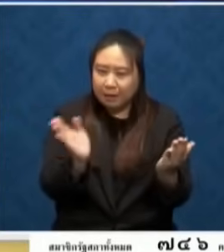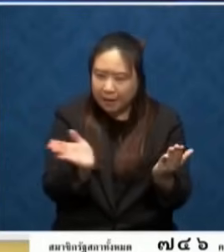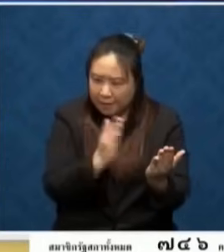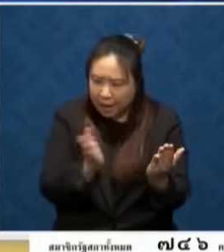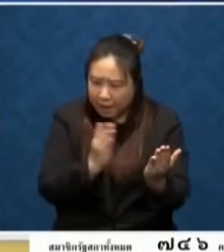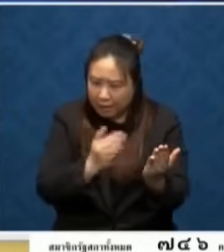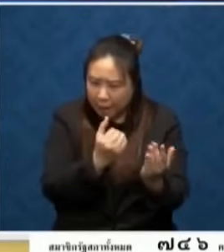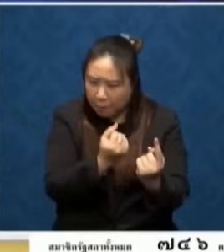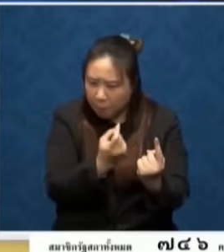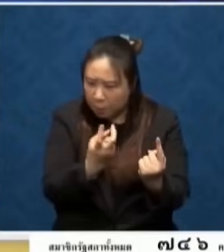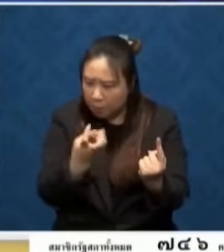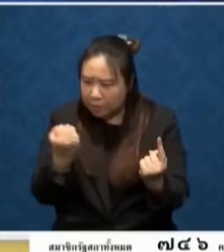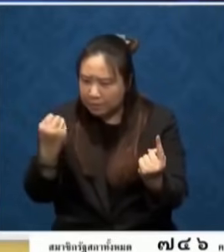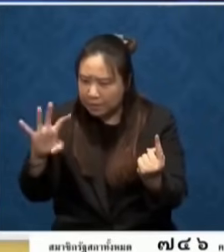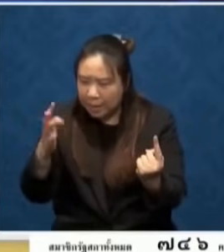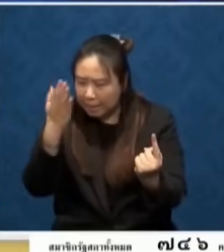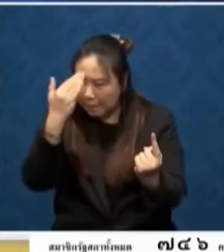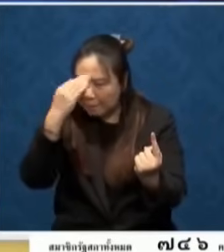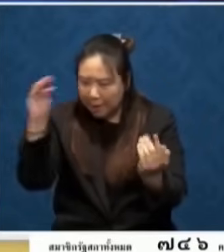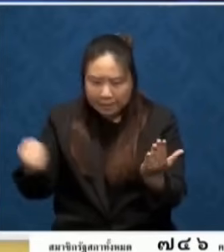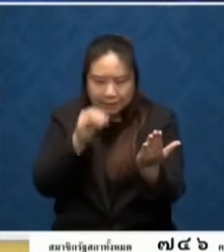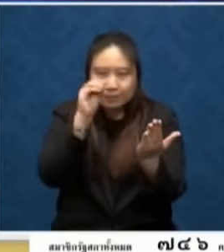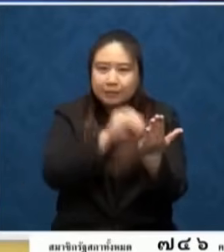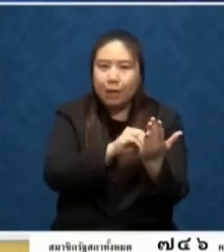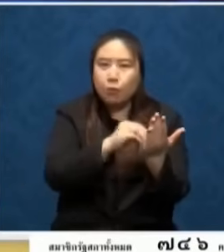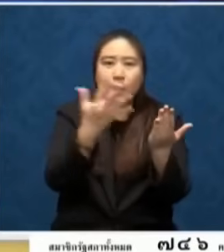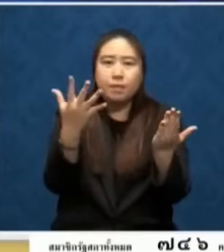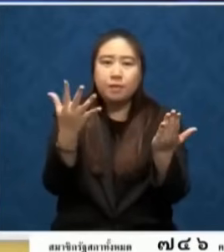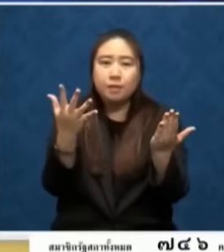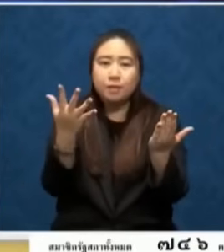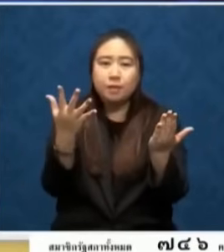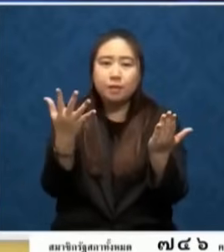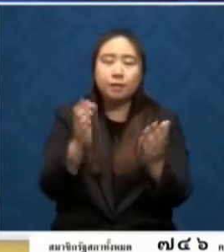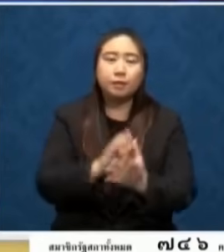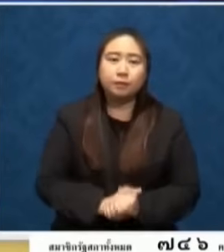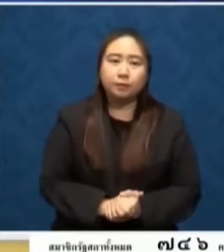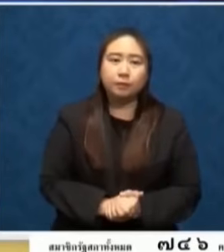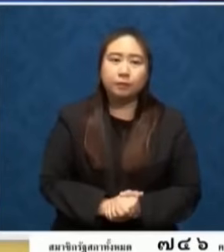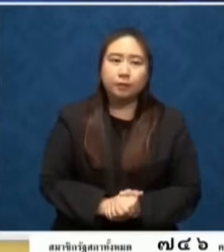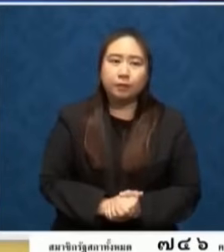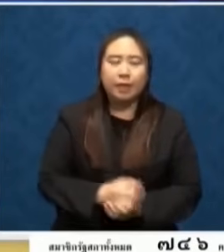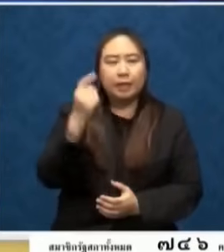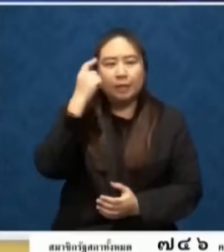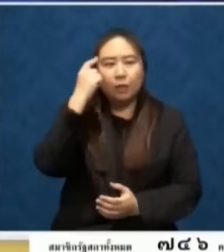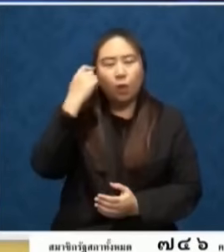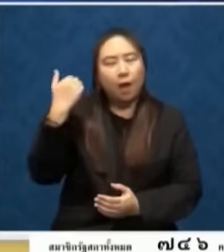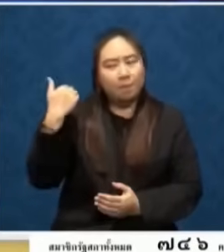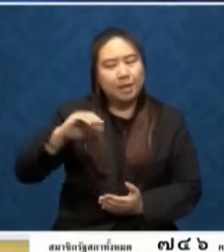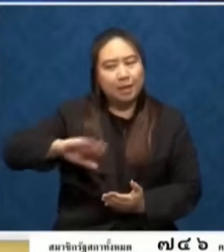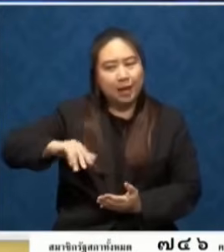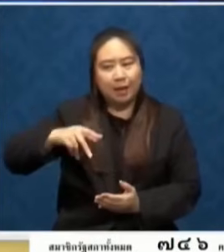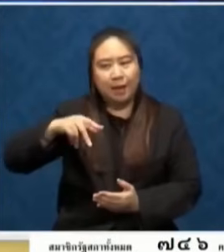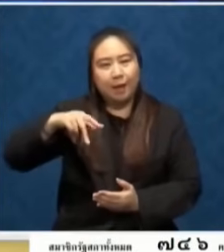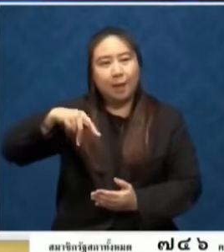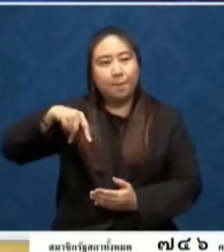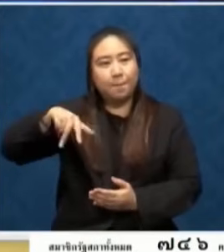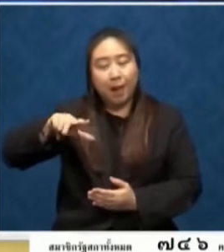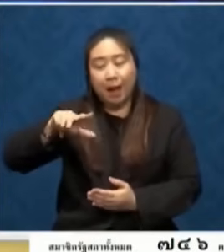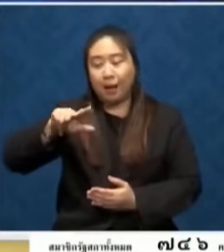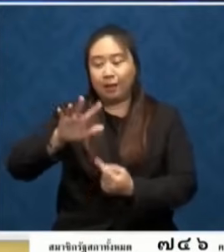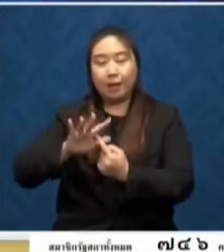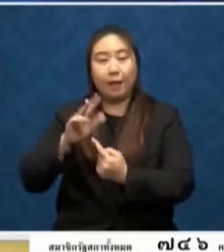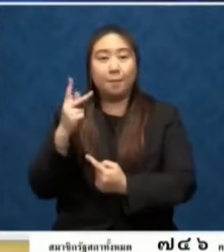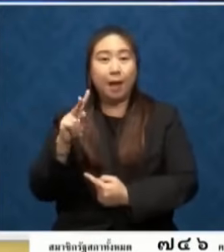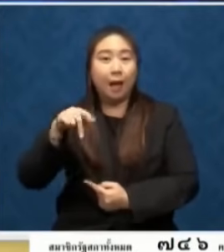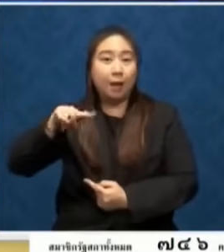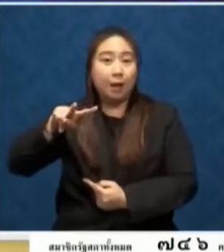ทำไมไม่เขียนไว้เลยคงมีอยู่ในภาคผนวกซึ่งก็คือยุทธศาสตร์ช